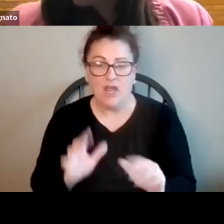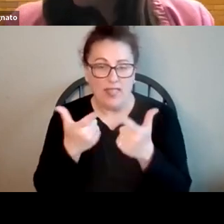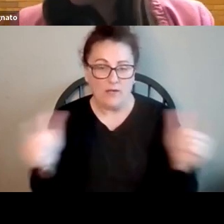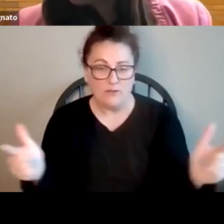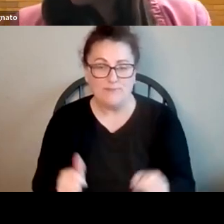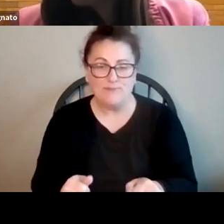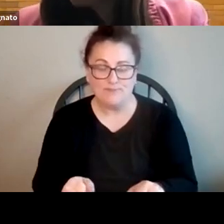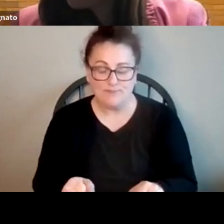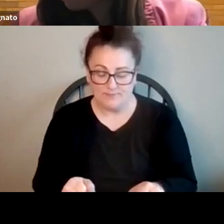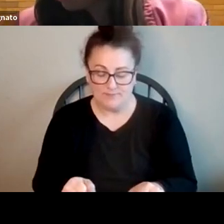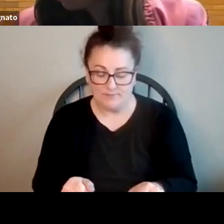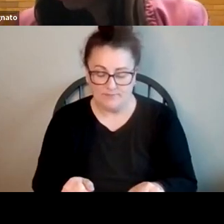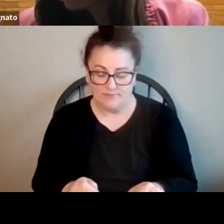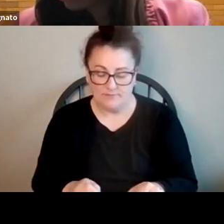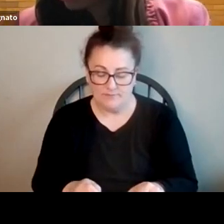大家好，我 Anna，